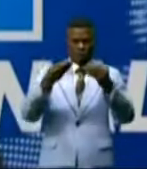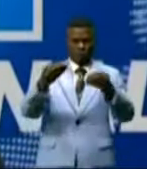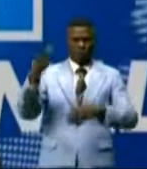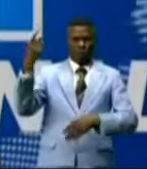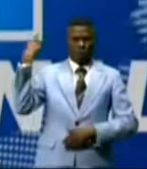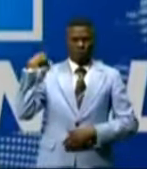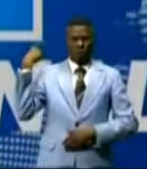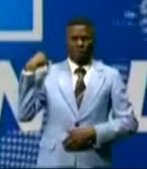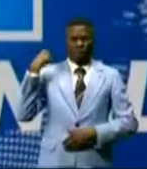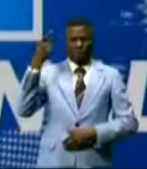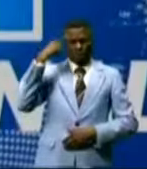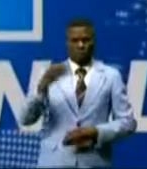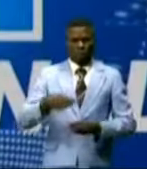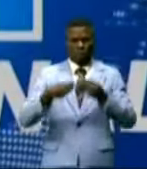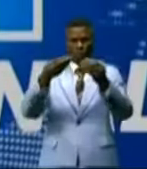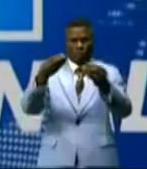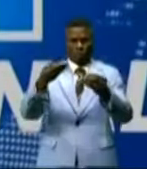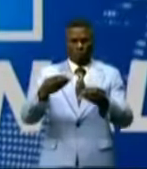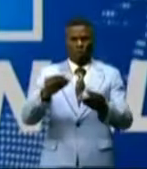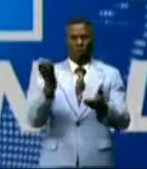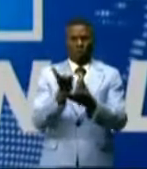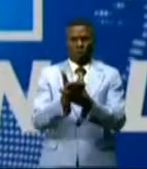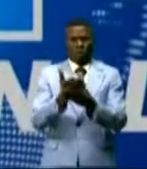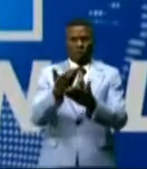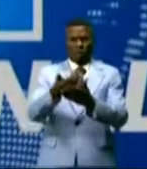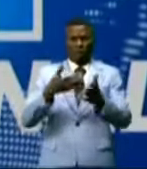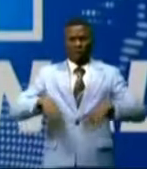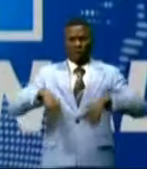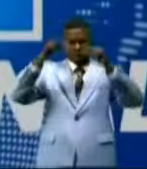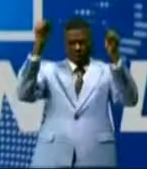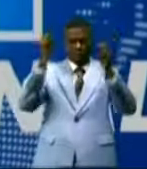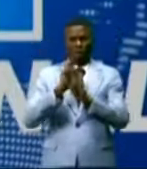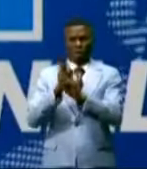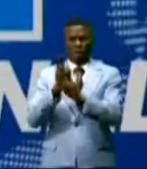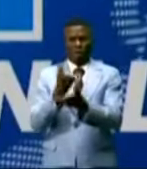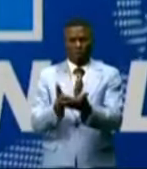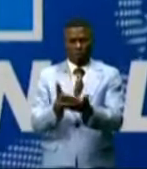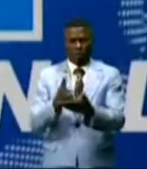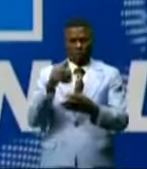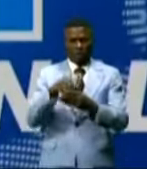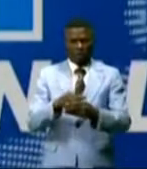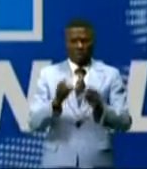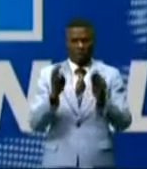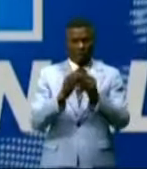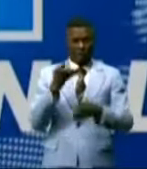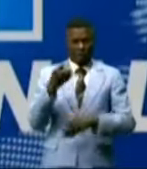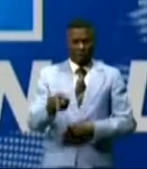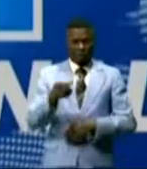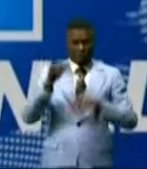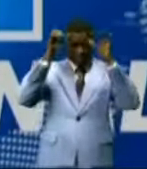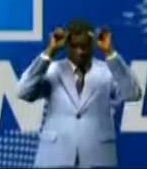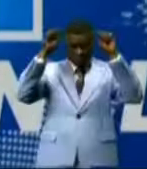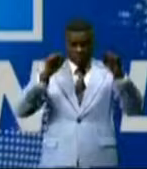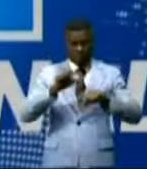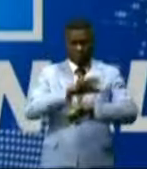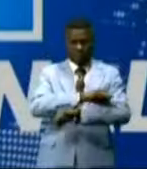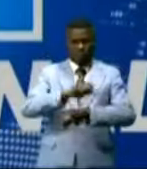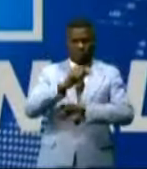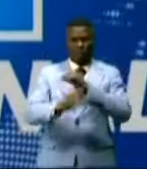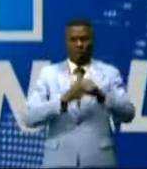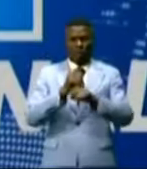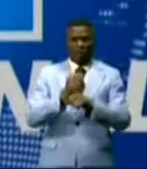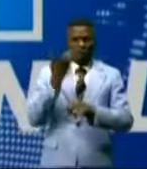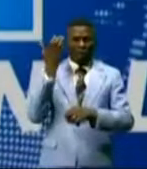du peuple pour déposer leurs amendements avant l'adoption du dit rapport. Au cours de cette même plénière, le président du bureau d'âge